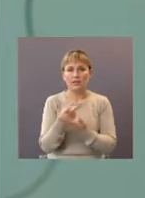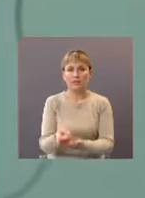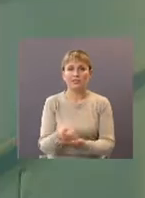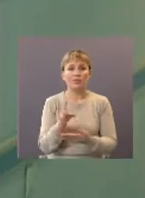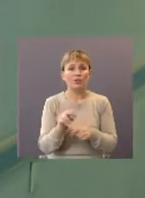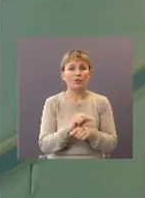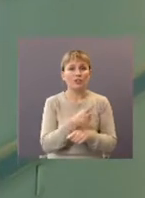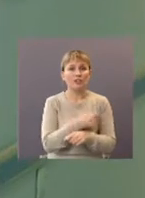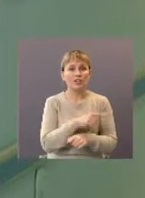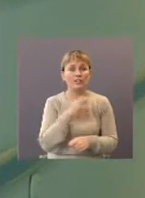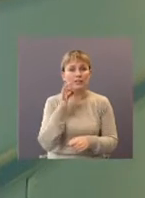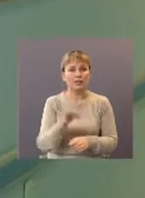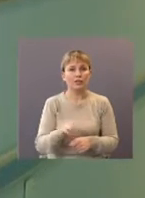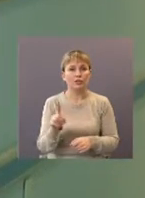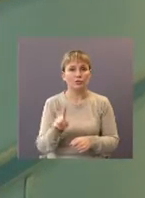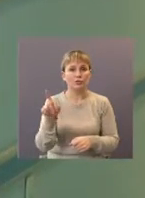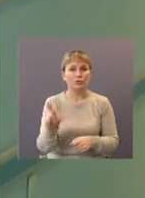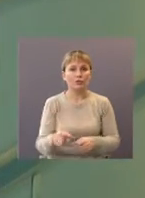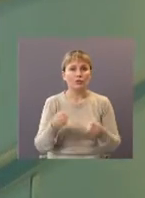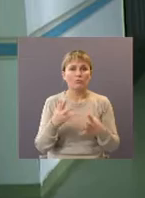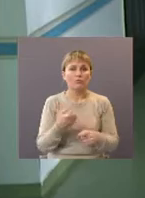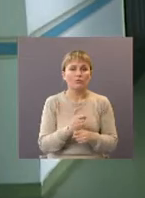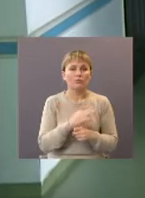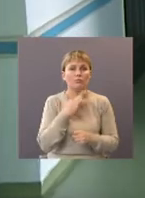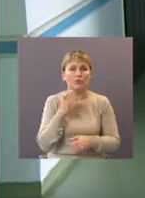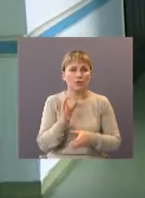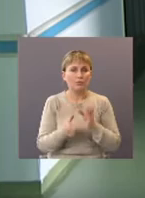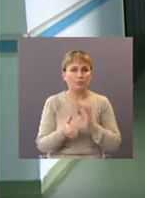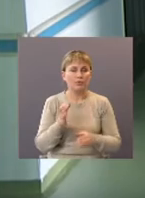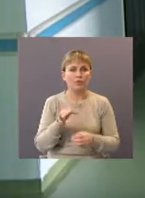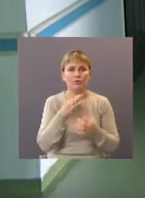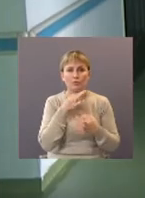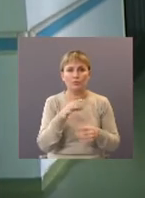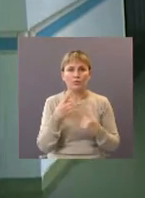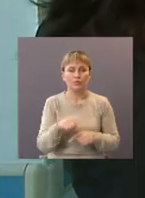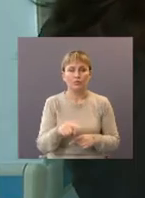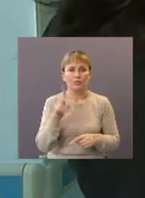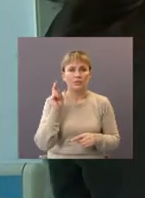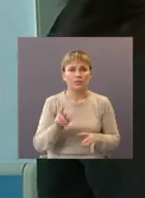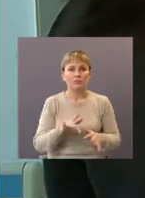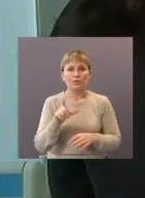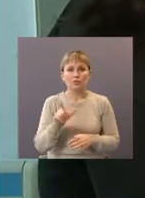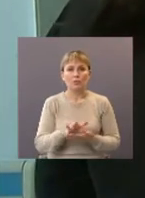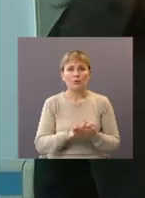Однако лечащий врач утверждает, что пациент просто перебрал лишнего. Он, как и любой другой не знающий меры человек, продолжительное время